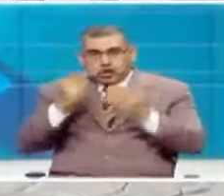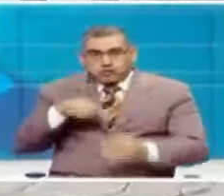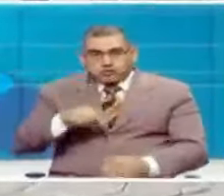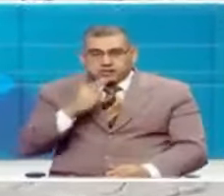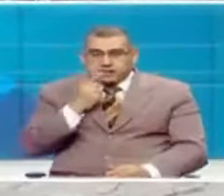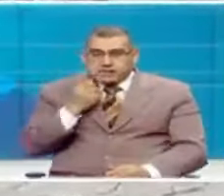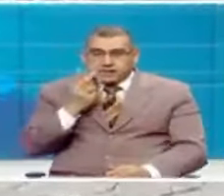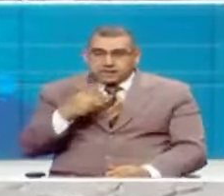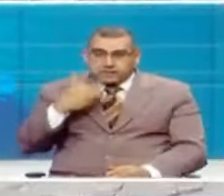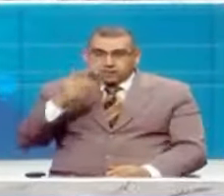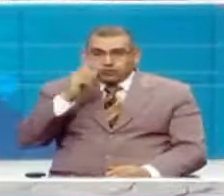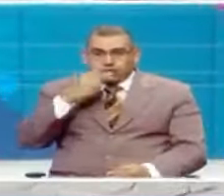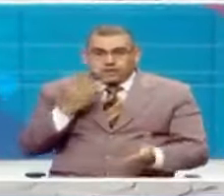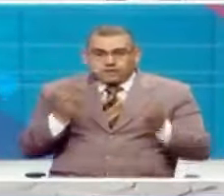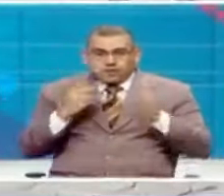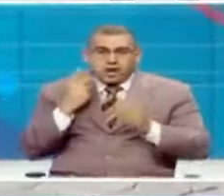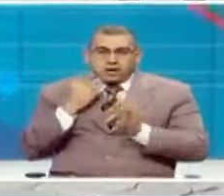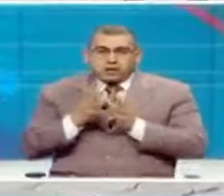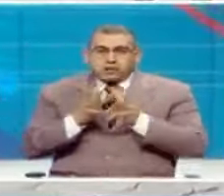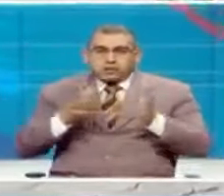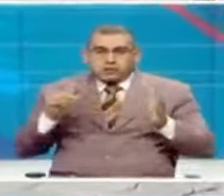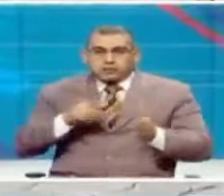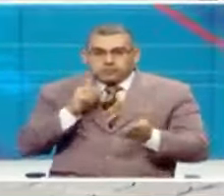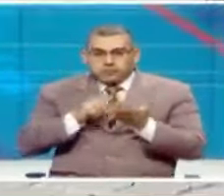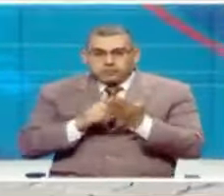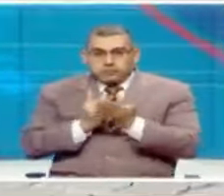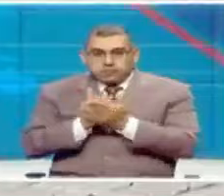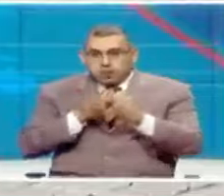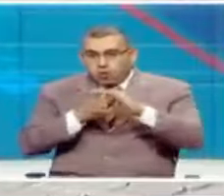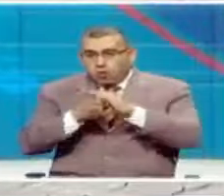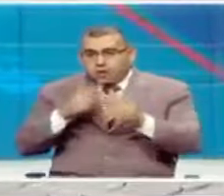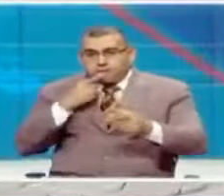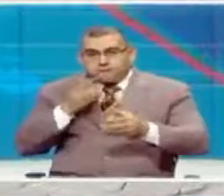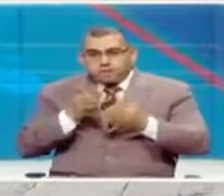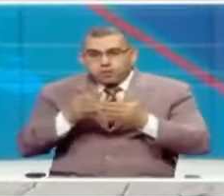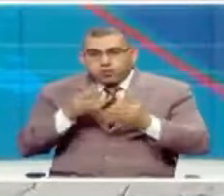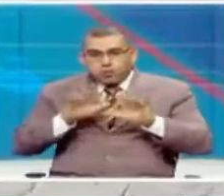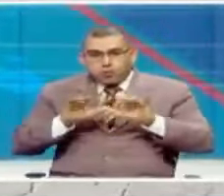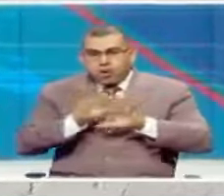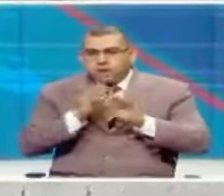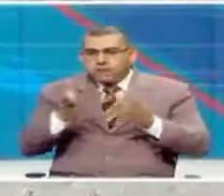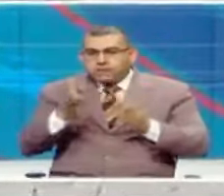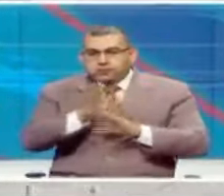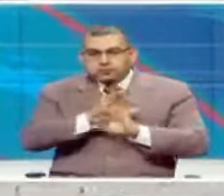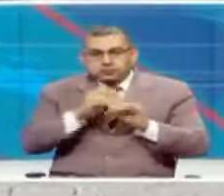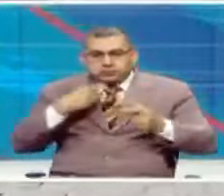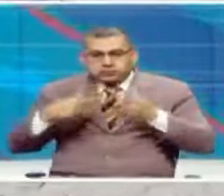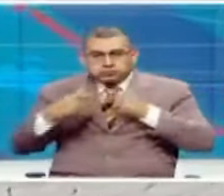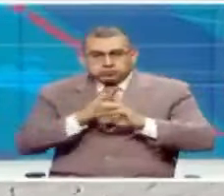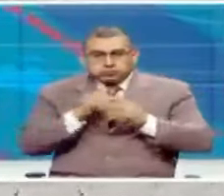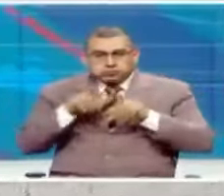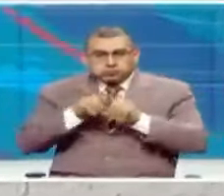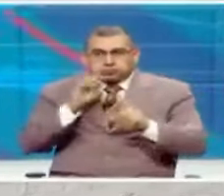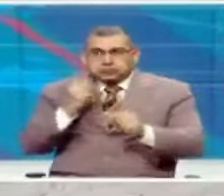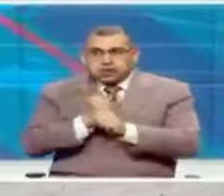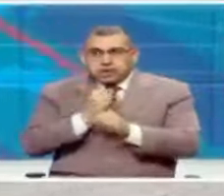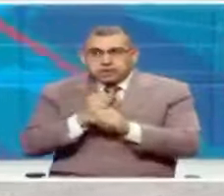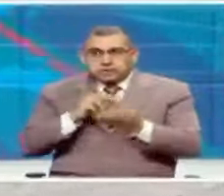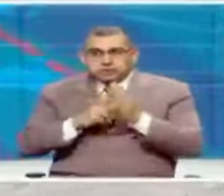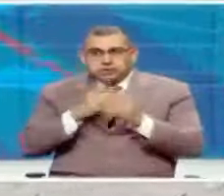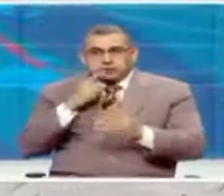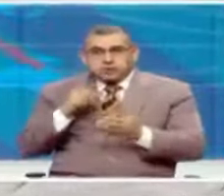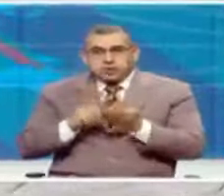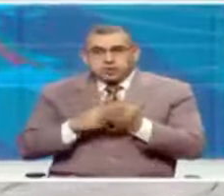السنوات القادمة هيكون عندنا أعداد أكبر. مدرسة مؤهلة طبعا بالمعامل وعلى أحدث تقنيات